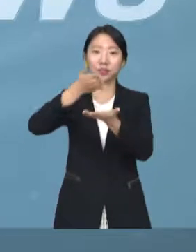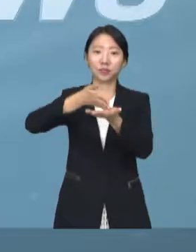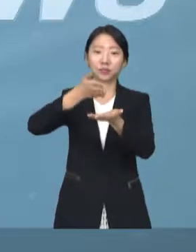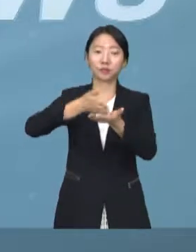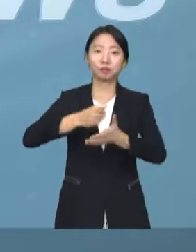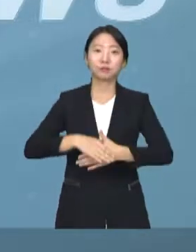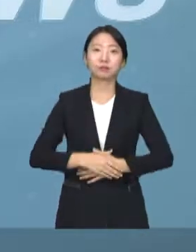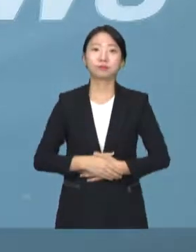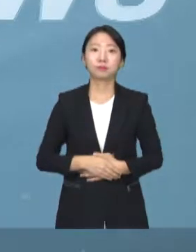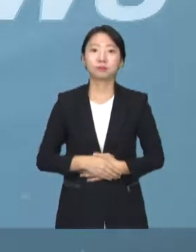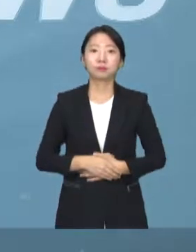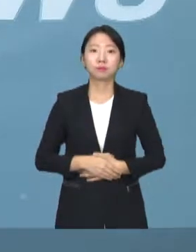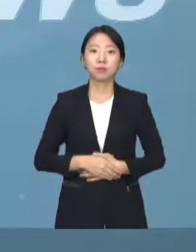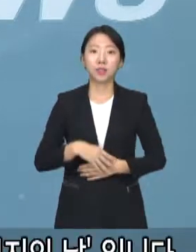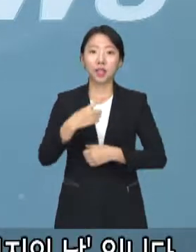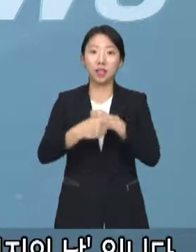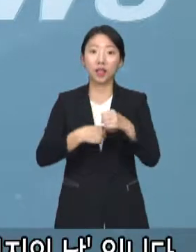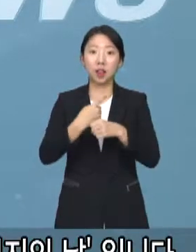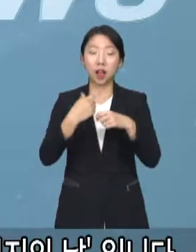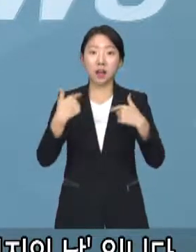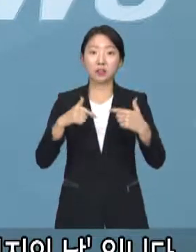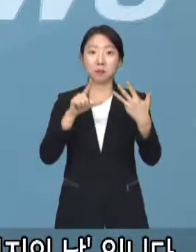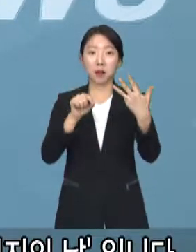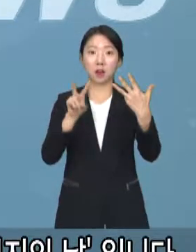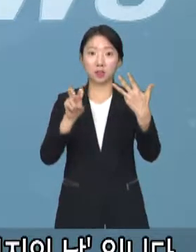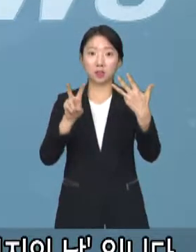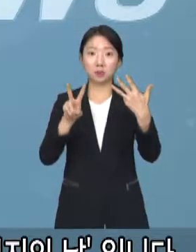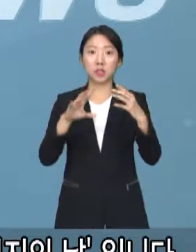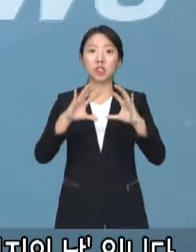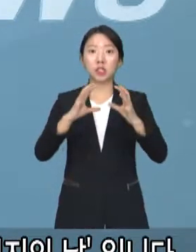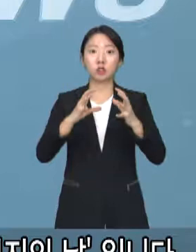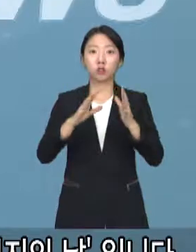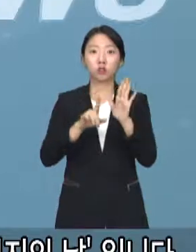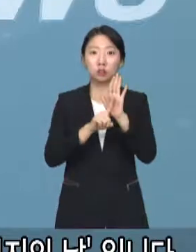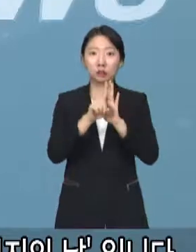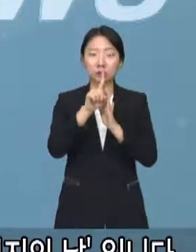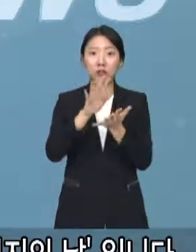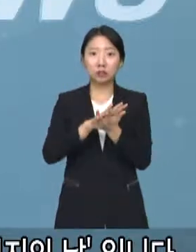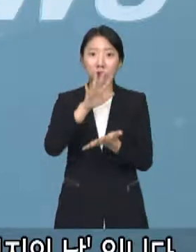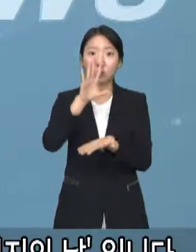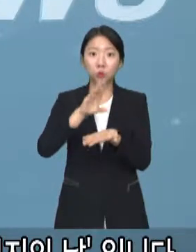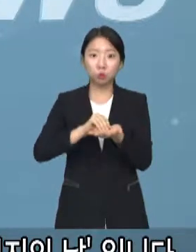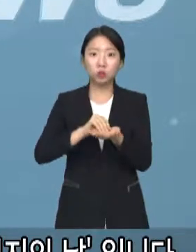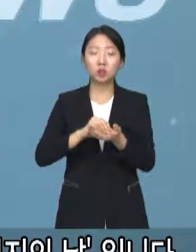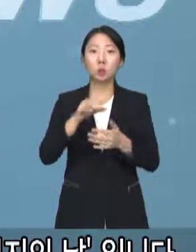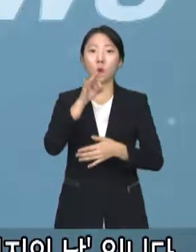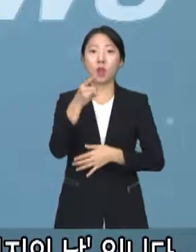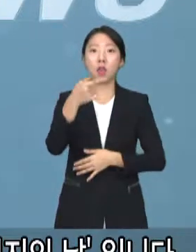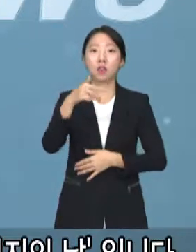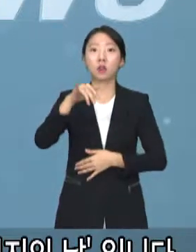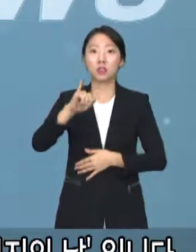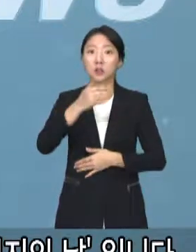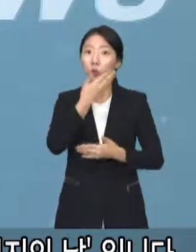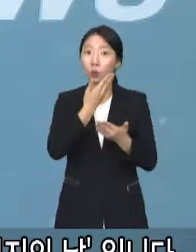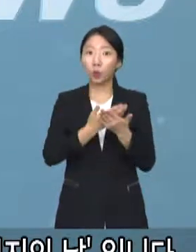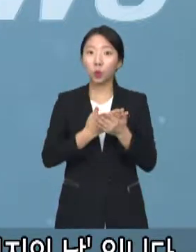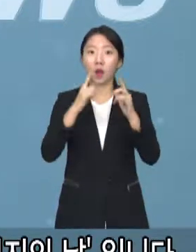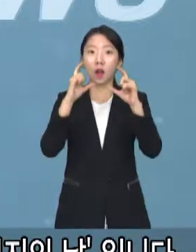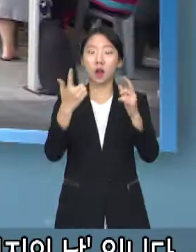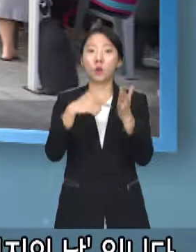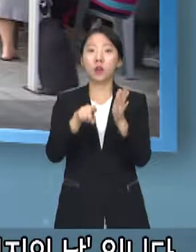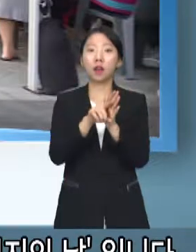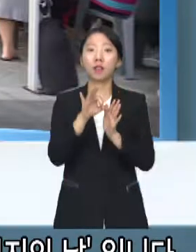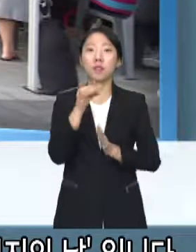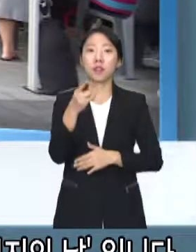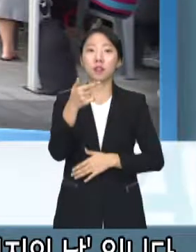여러분 안녕하십니까? 안양뉴스입니다. 매년 8월 22일은 지구온난화 문제와 에너지의 중요성을 널리 알리기 위해